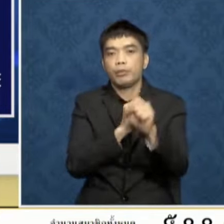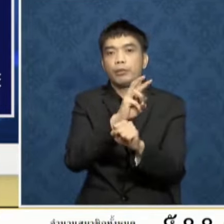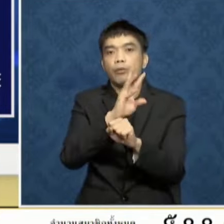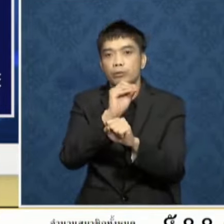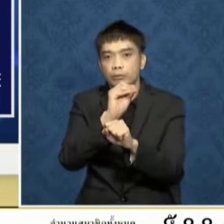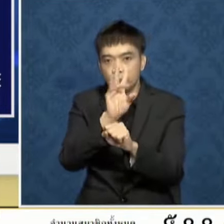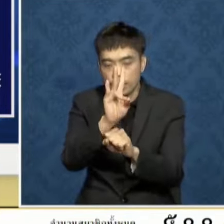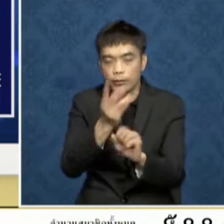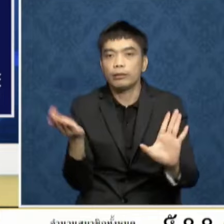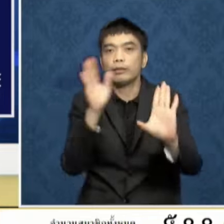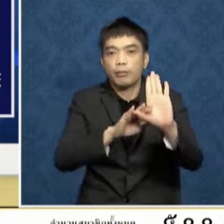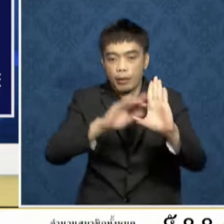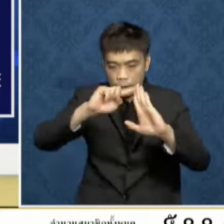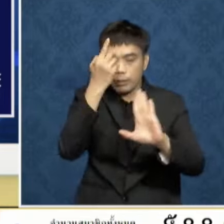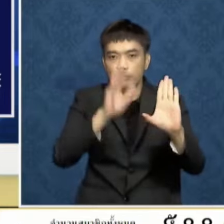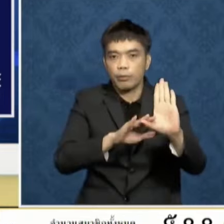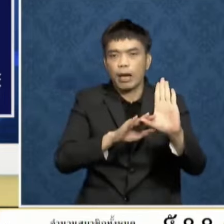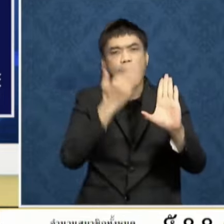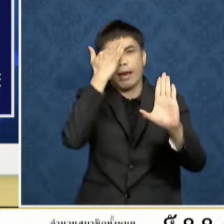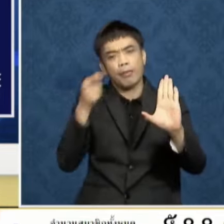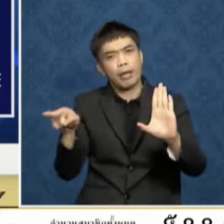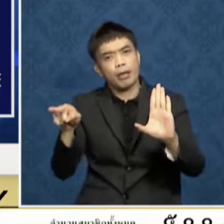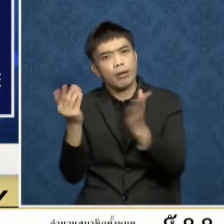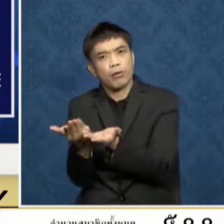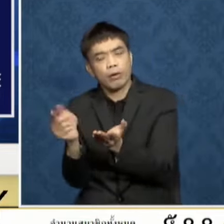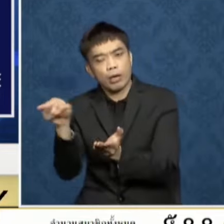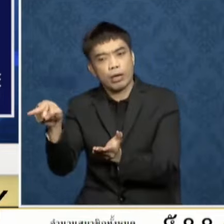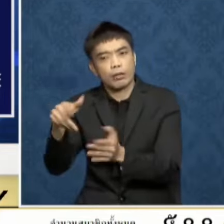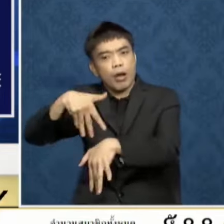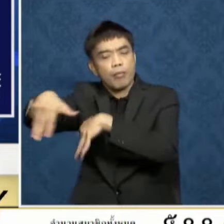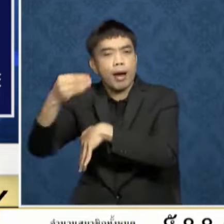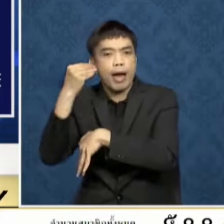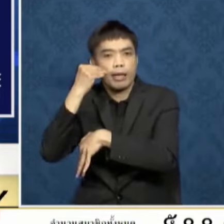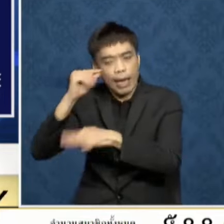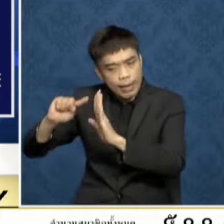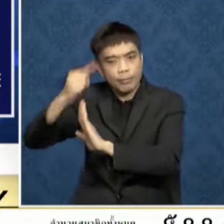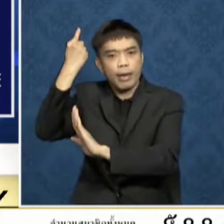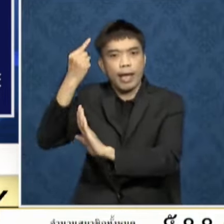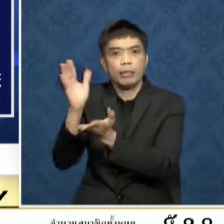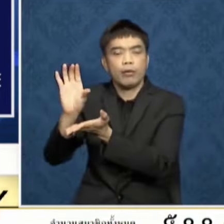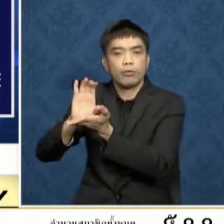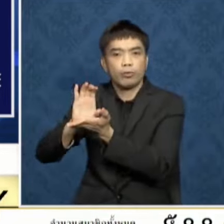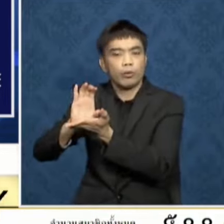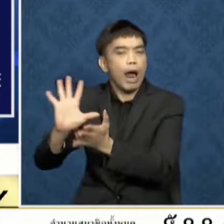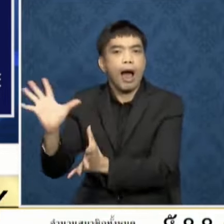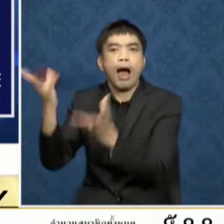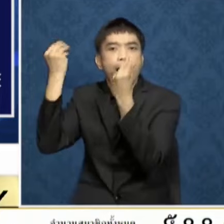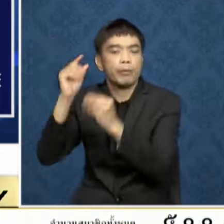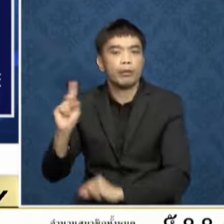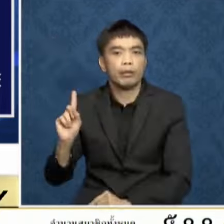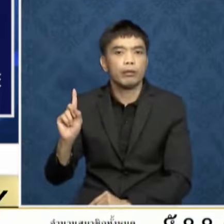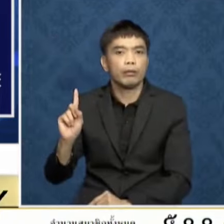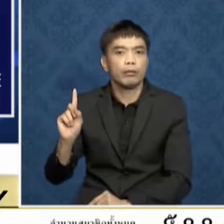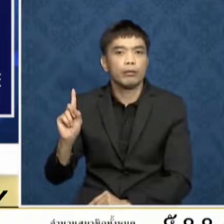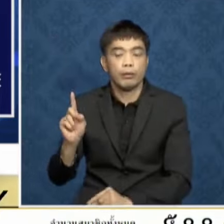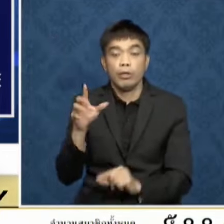อ้าวแล้วกองทุนหมู่บ้านที่บอกว่าจะลงทะเบียนผ่านกองทุนหมู่บ้านตั้งแต่แรกเนี่ยหายไปไหนแล้วล่ะคะสรุปแล้วต้อง